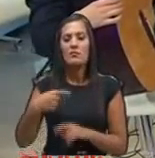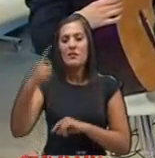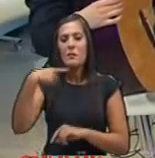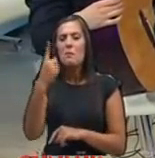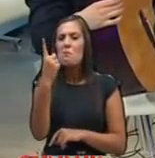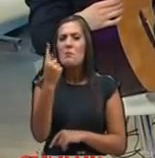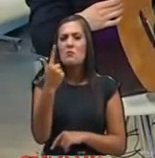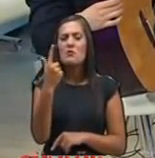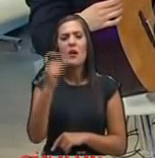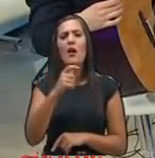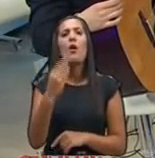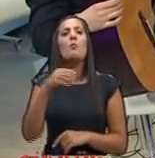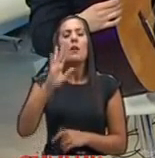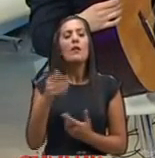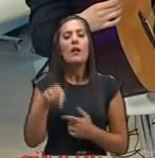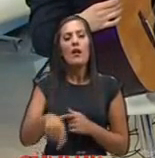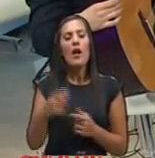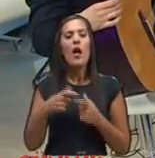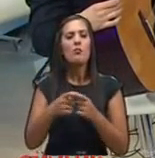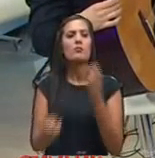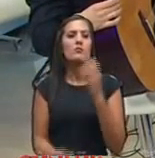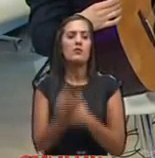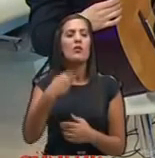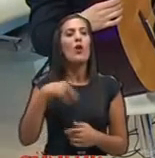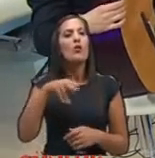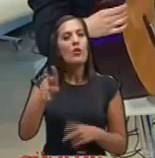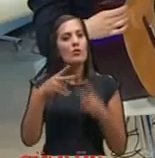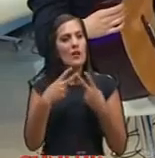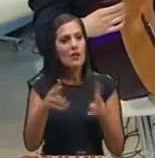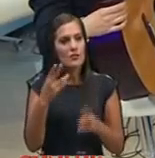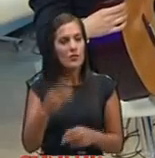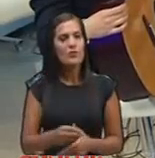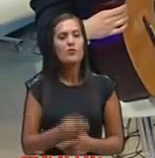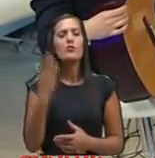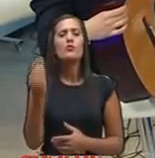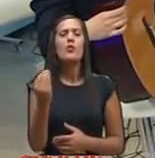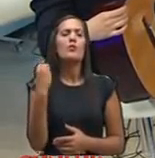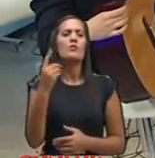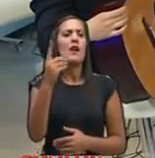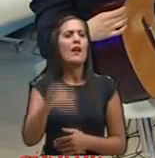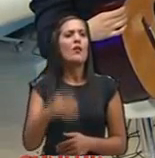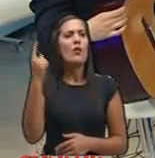en uygun olan şarkılar bunlar gibi hissettim işte albümdeki şarkılar. Ondan sonra çok hani